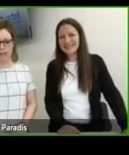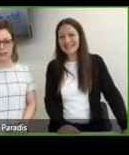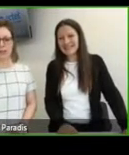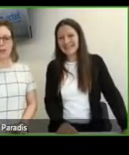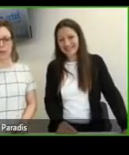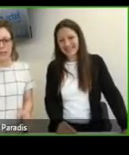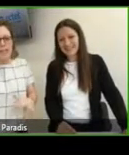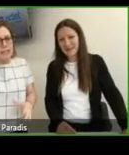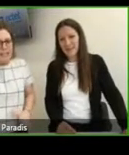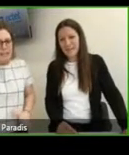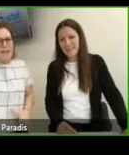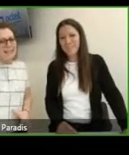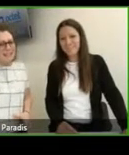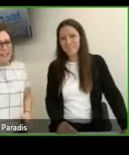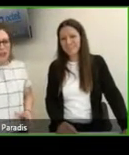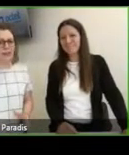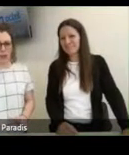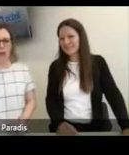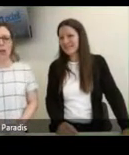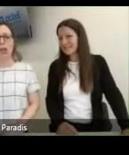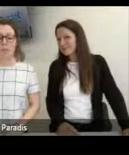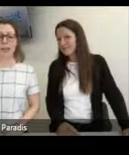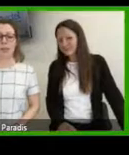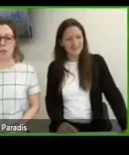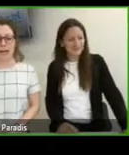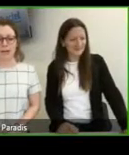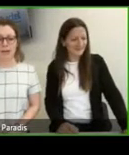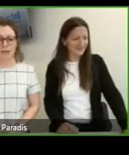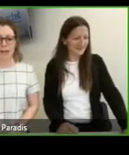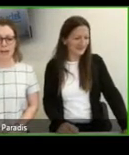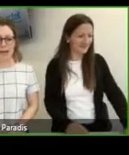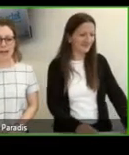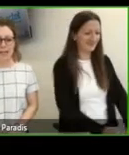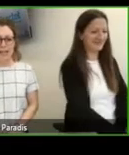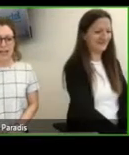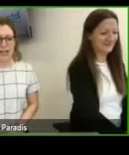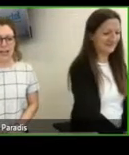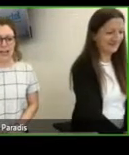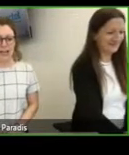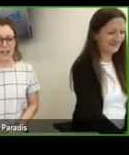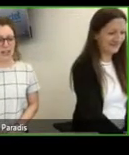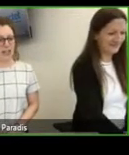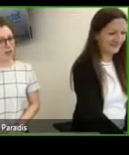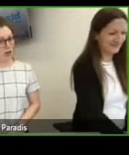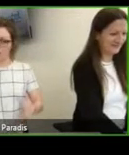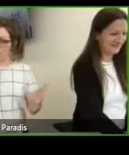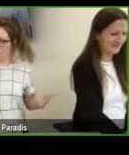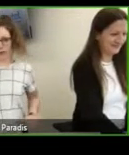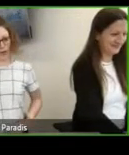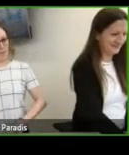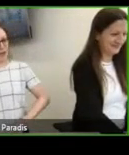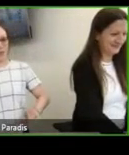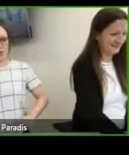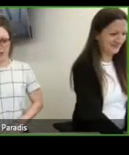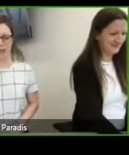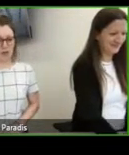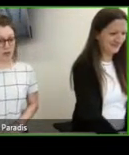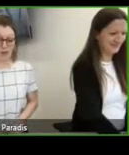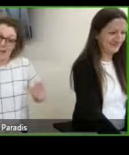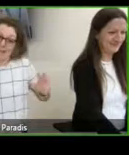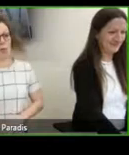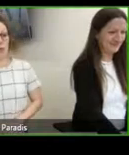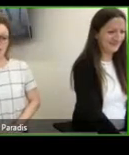qui disent que oui, ça existe, mais peut-être que je suis pas à l'abri finalement. Il y a quelqu'un qui en a jamais entendu parler,